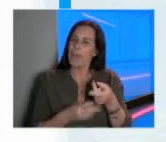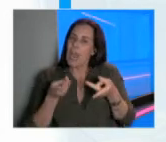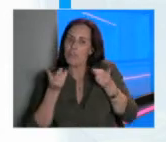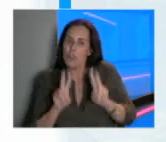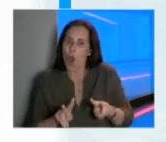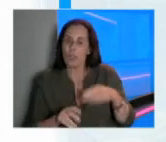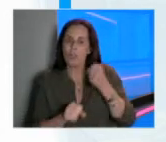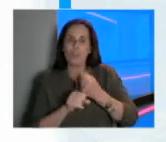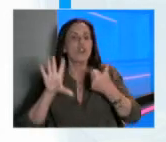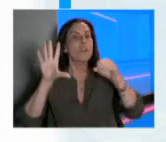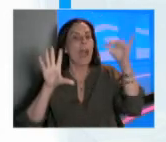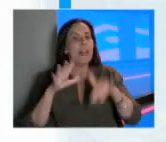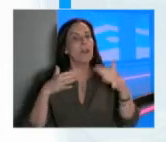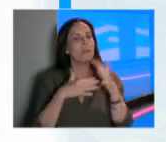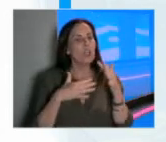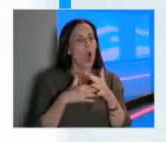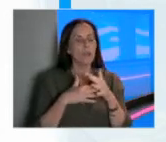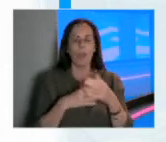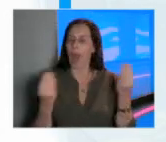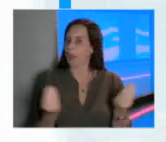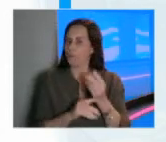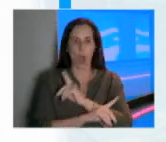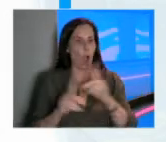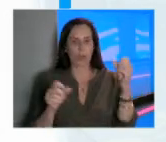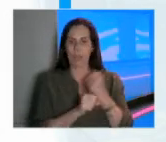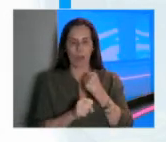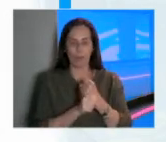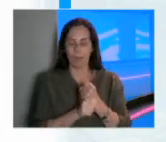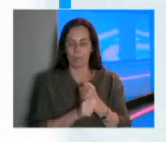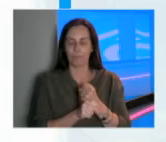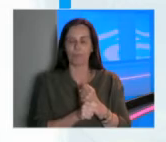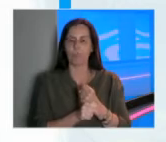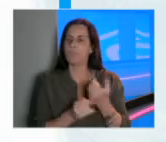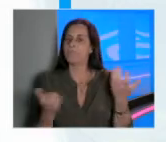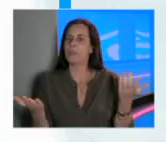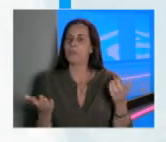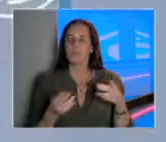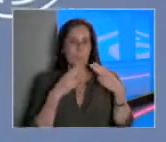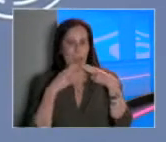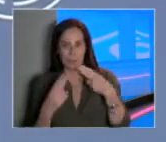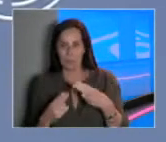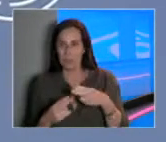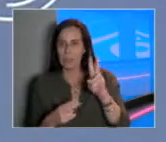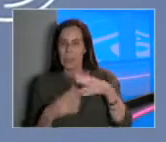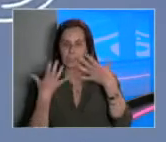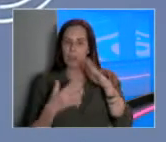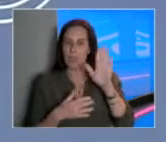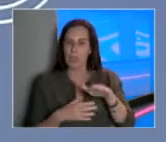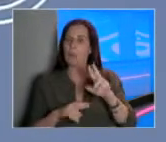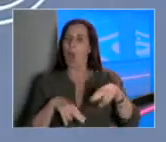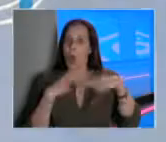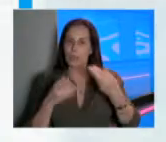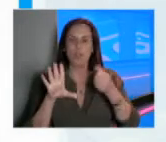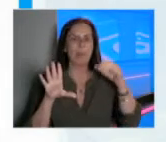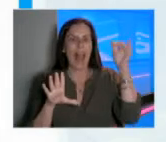אפשרות לבצע 60,000 בדיקות, והדבר לא קרה בפועל. בר סימנטוב משיב. יש סיפורים שגם אם חוזרים